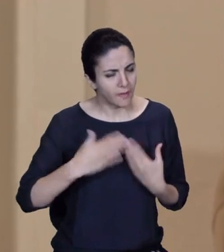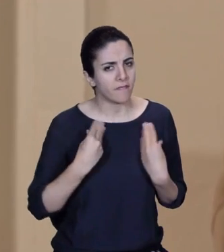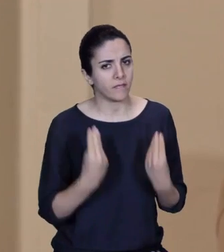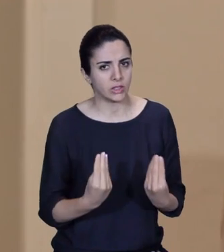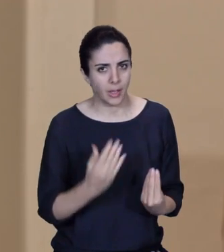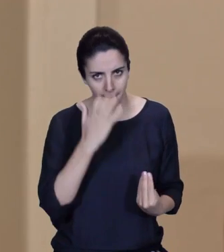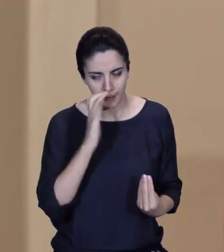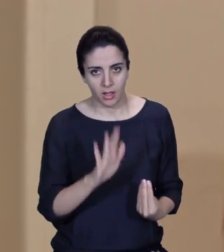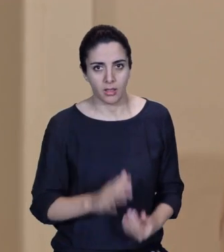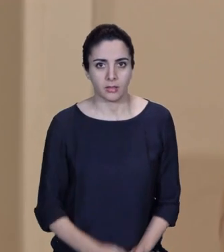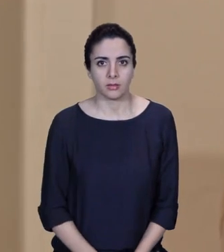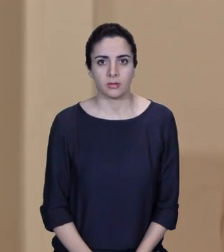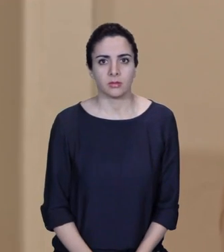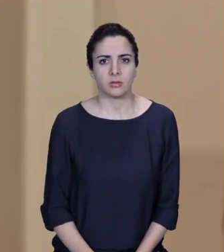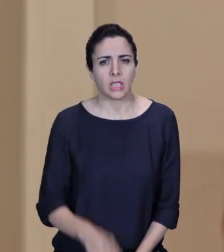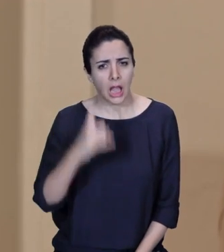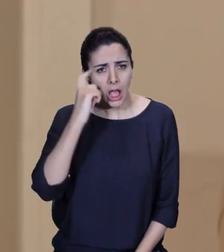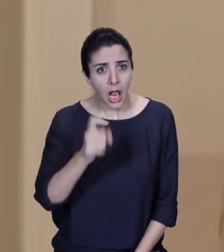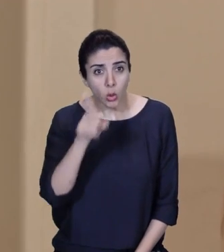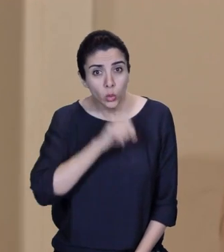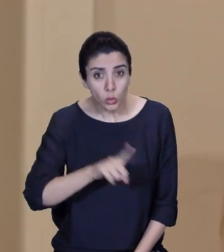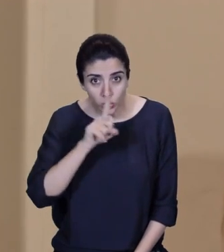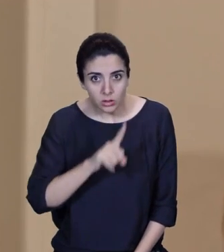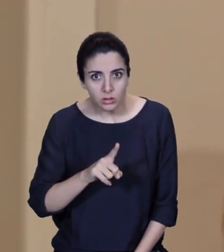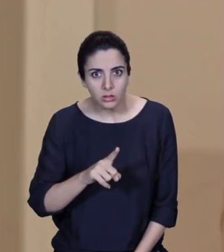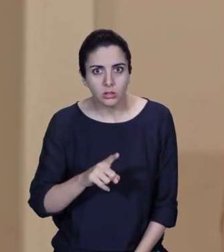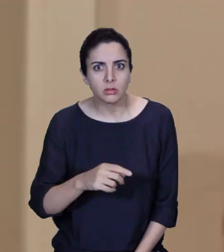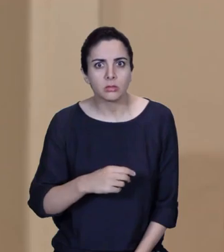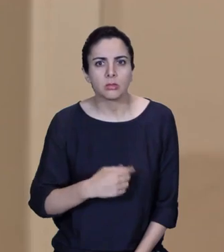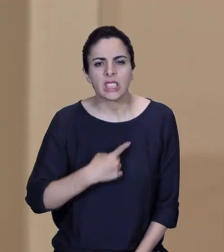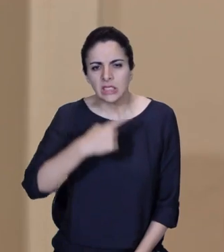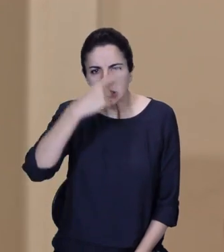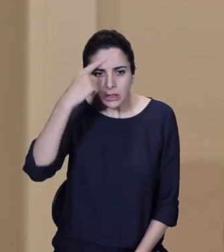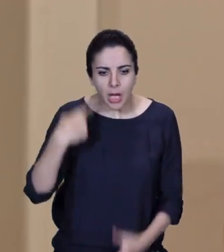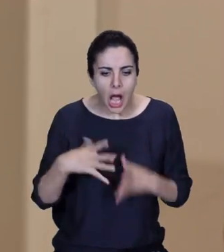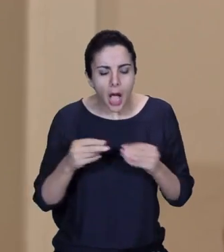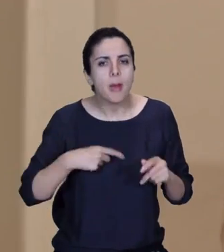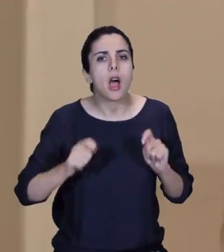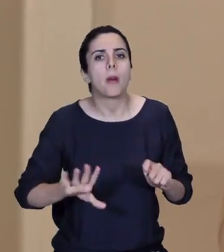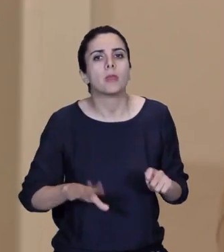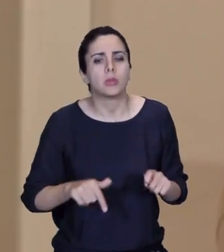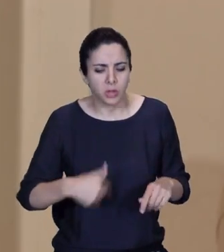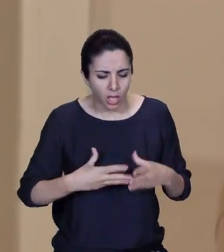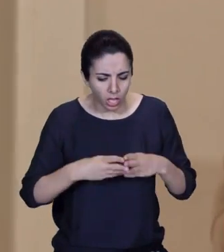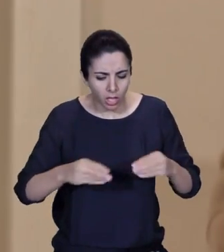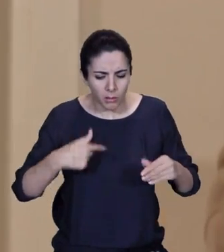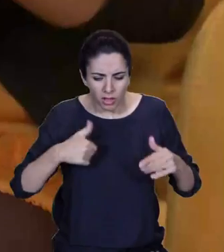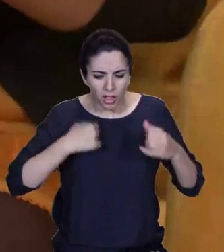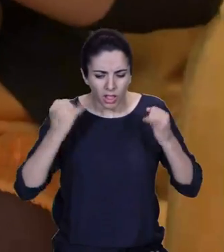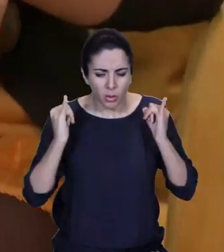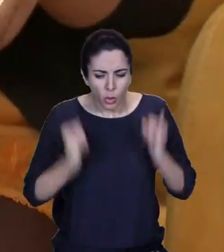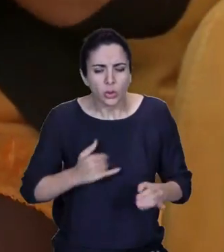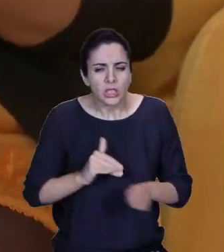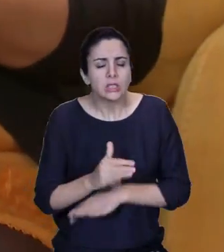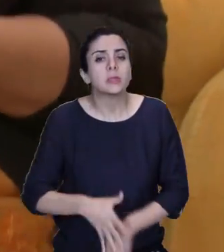bilirim. Sizin inadınız yüzünden gül gibi kısmeti tepmeyeceğim. Bu çukurda çürümeyeceğim.